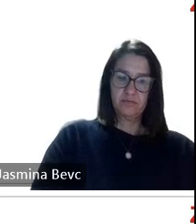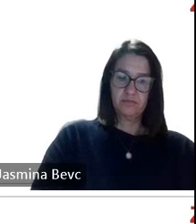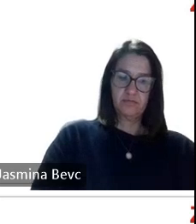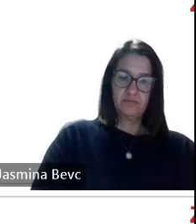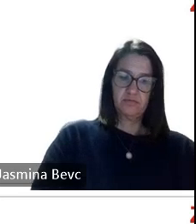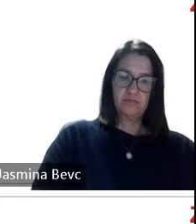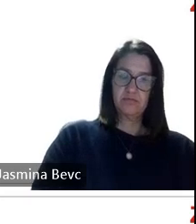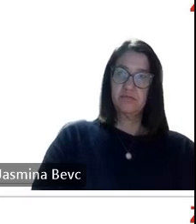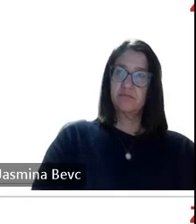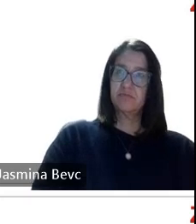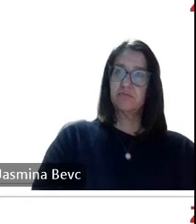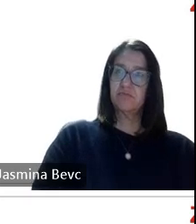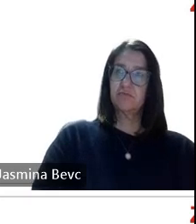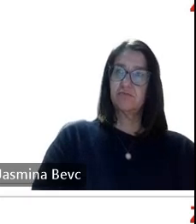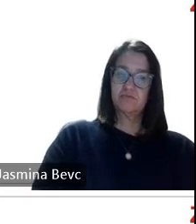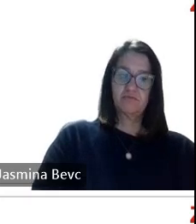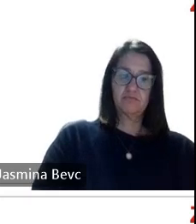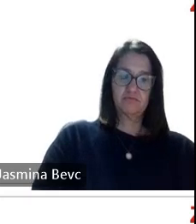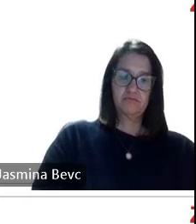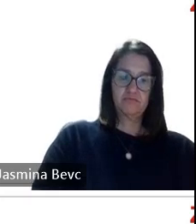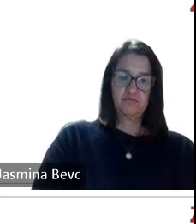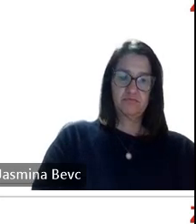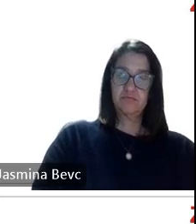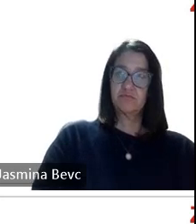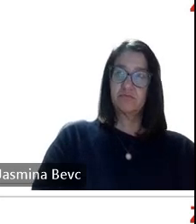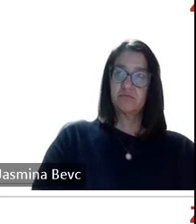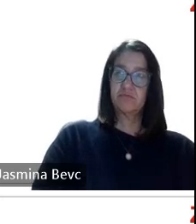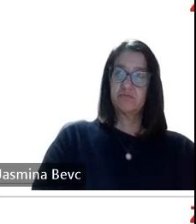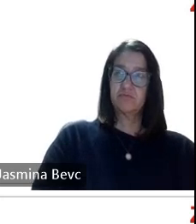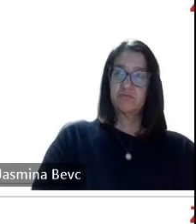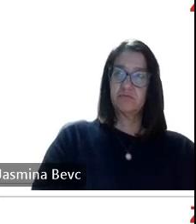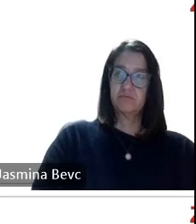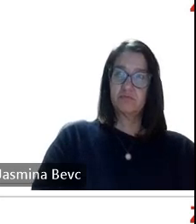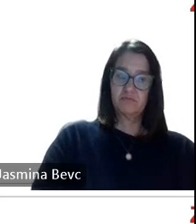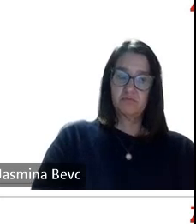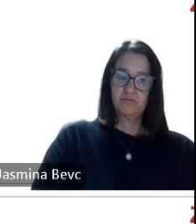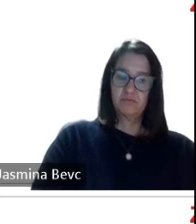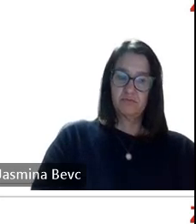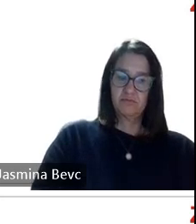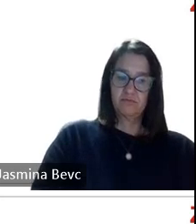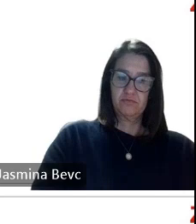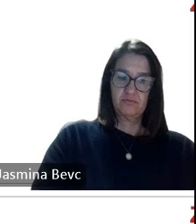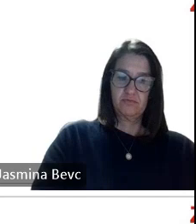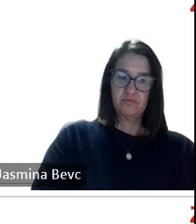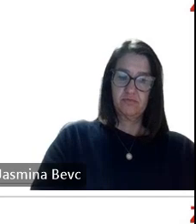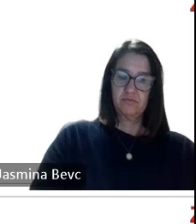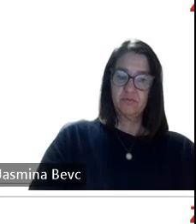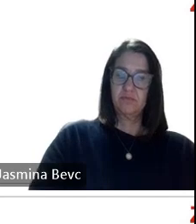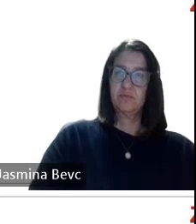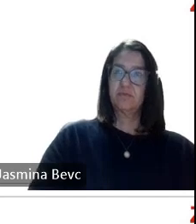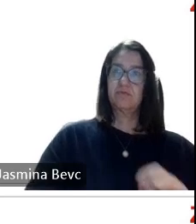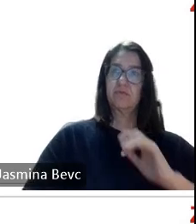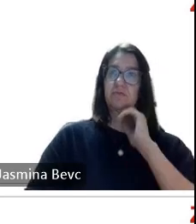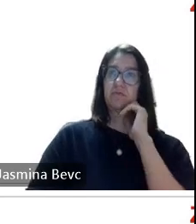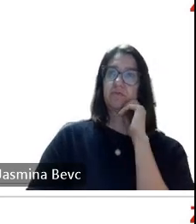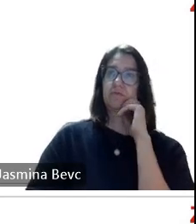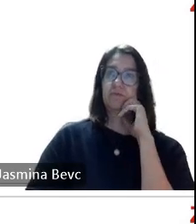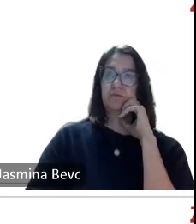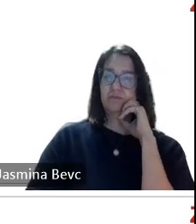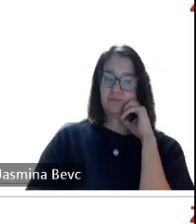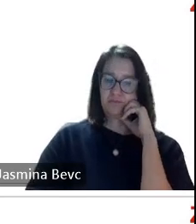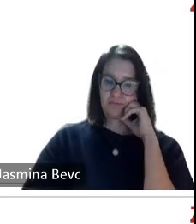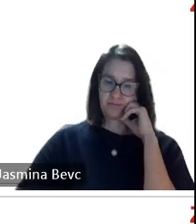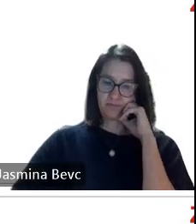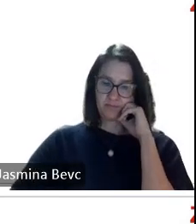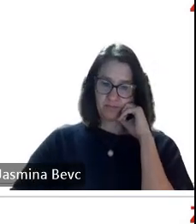kolektorjem. Glavna prednost tega pa je, te vrstne izvedbe pa je, da v bistvu rabimo zelo malo